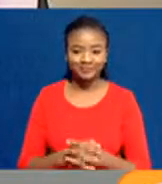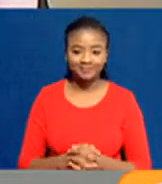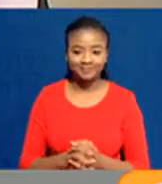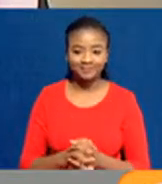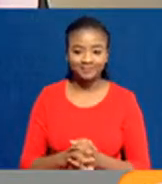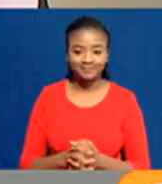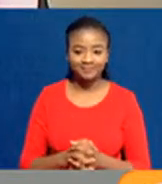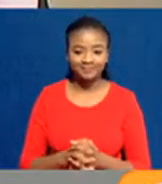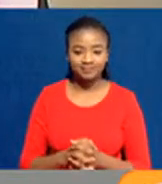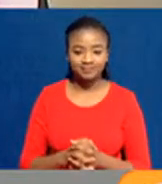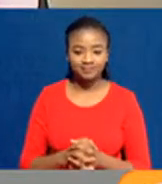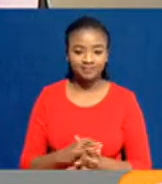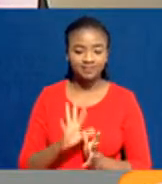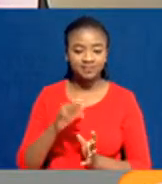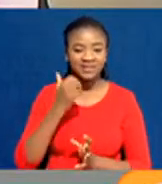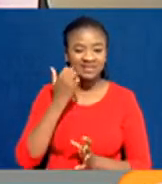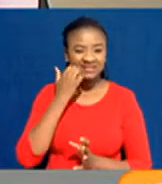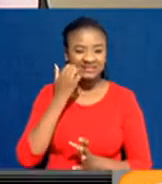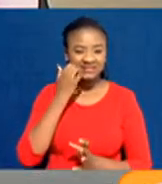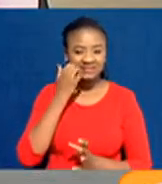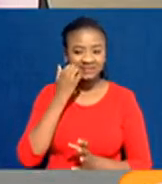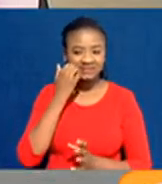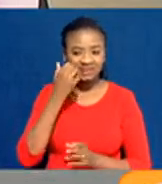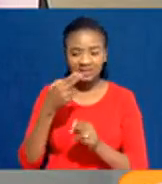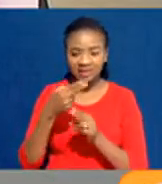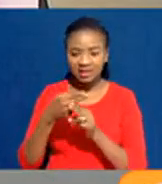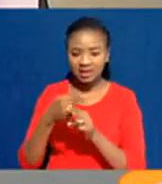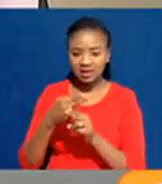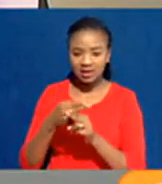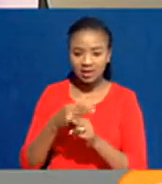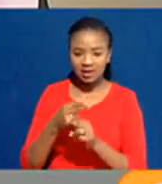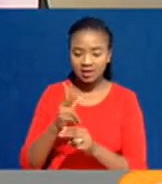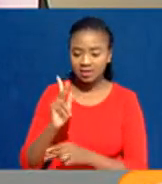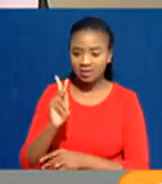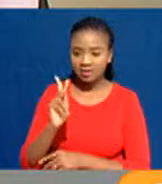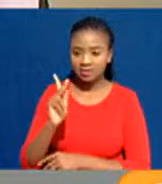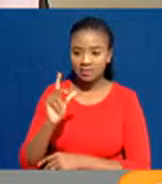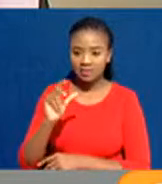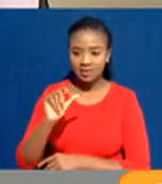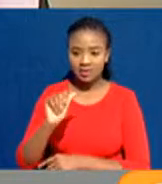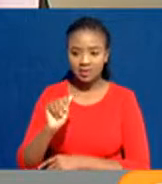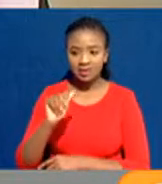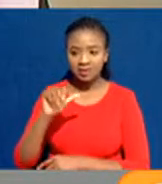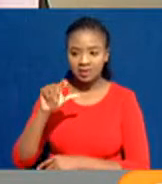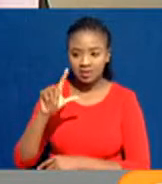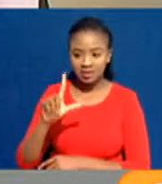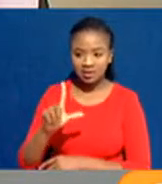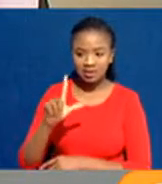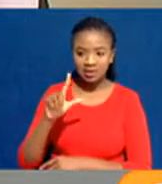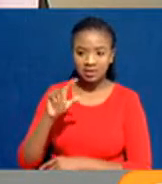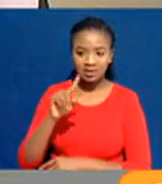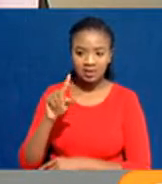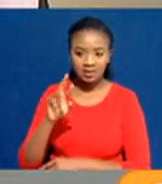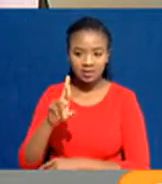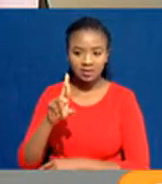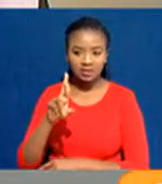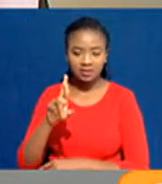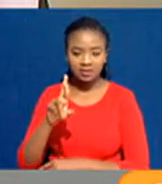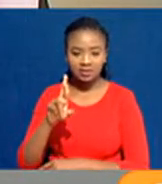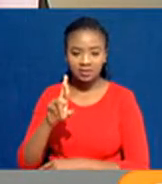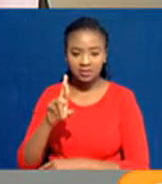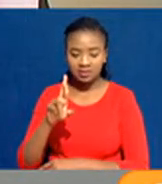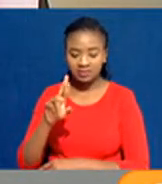Kendi. Ugonjwa wa Kala Azar ni mojawapo ya magonjwa yaliyopuuzwa nchini, japo wagonjwa wanapaswa kulazwa hospitalini kwa